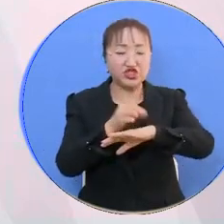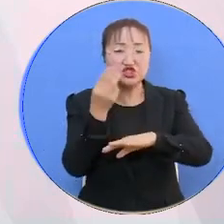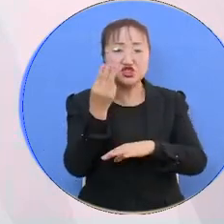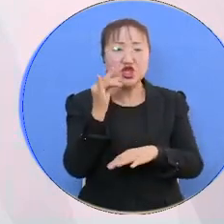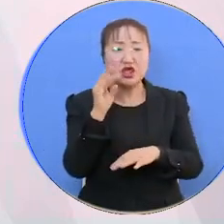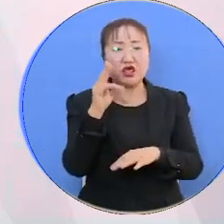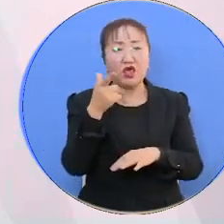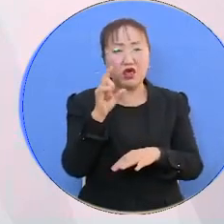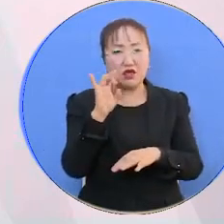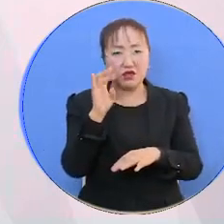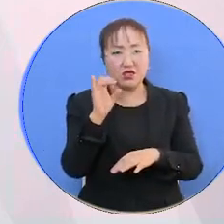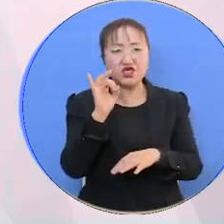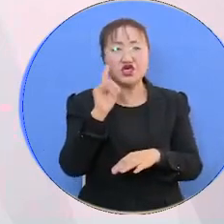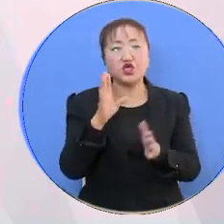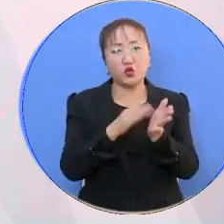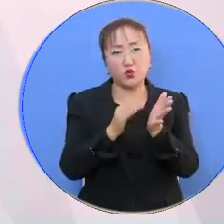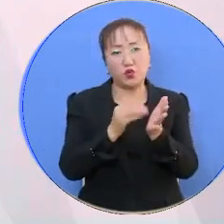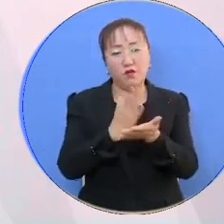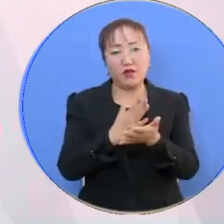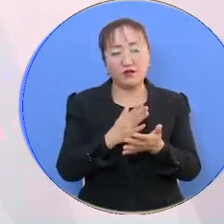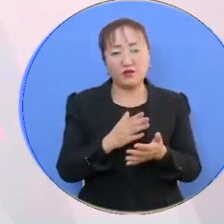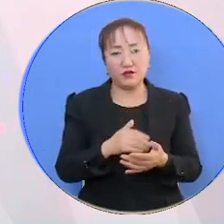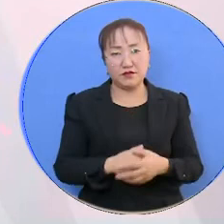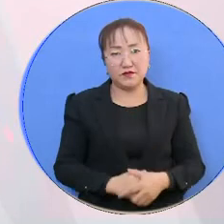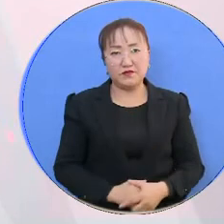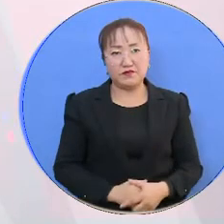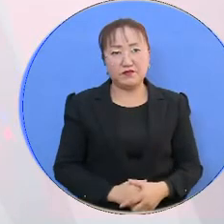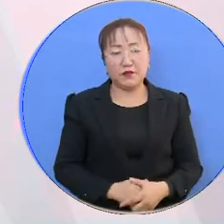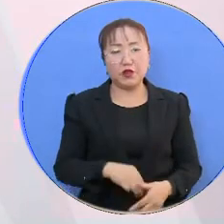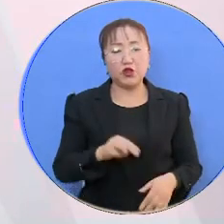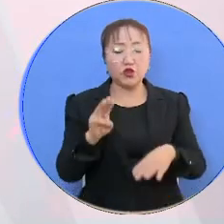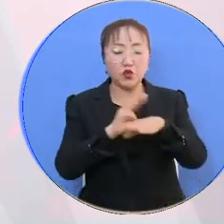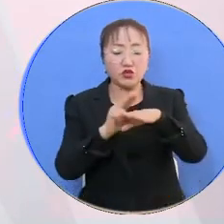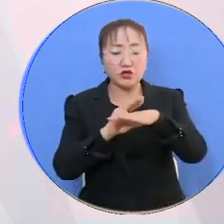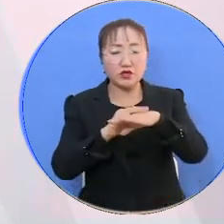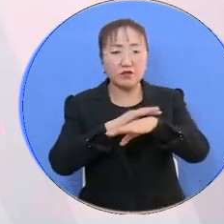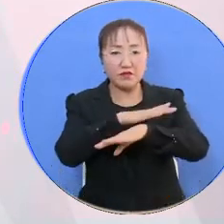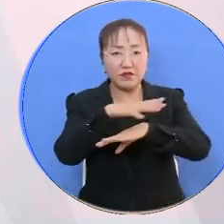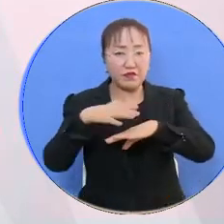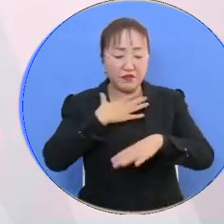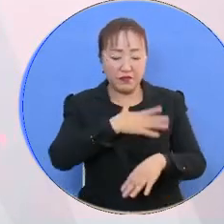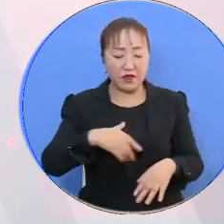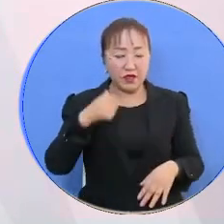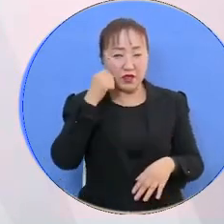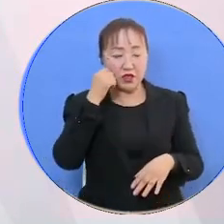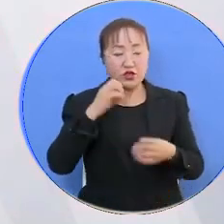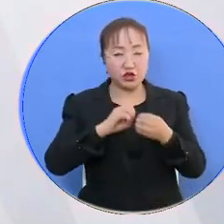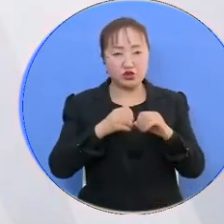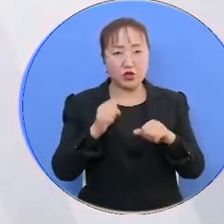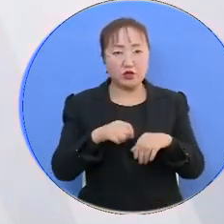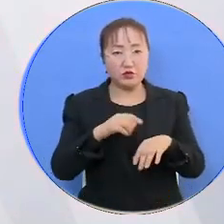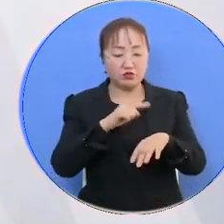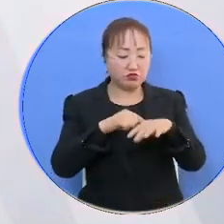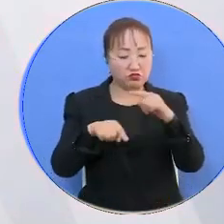Хүүхдүүд та нар өөрсдийнхөө арьсан дээр туршаад үзээрэй. Энэ туршилтыг биеийн аль ч хэсэгт хийж болно бас.